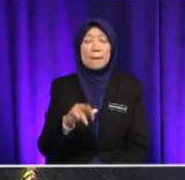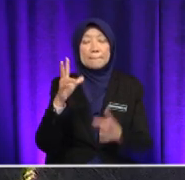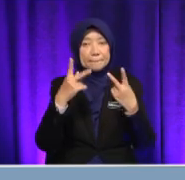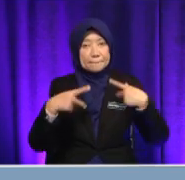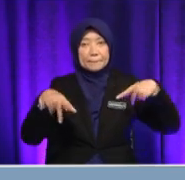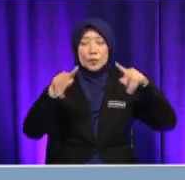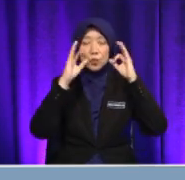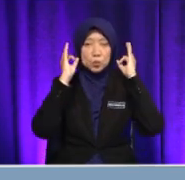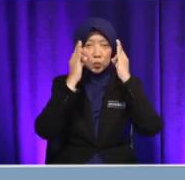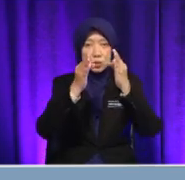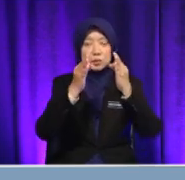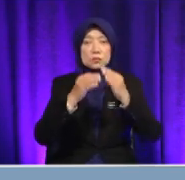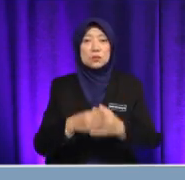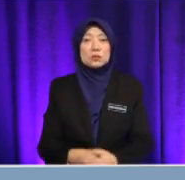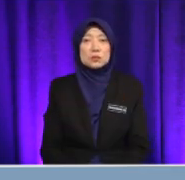berat